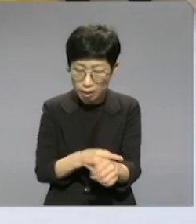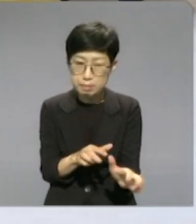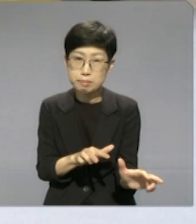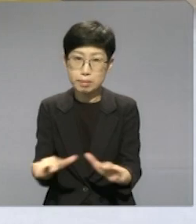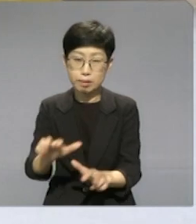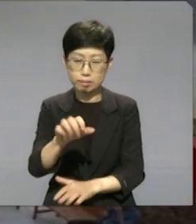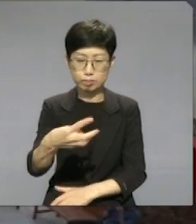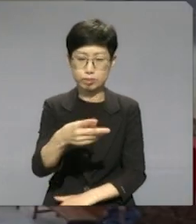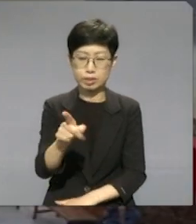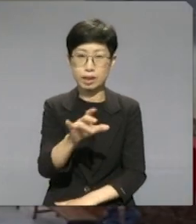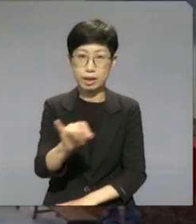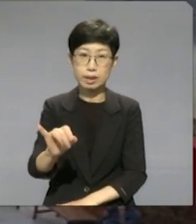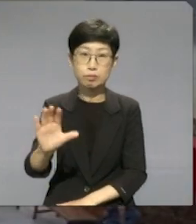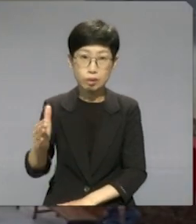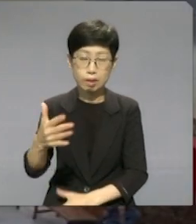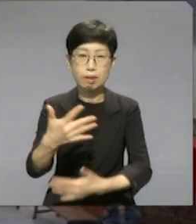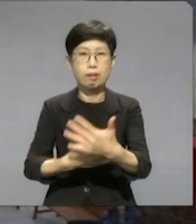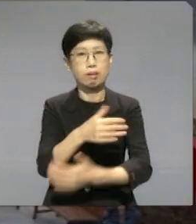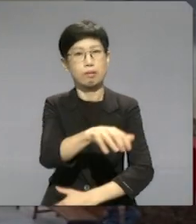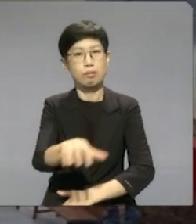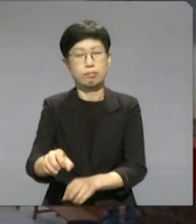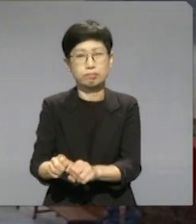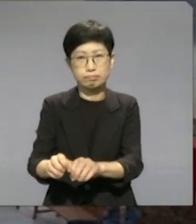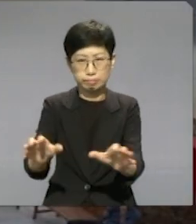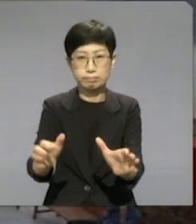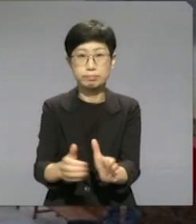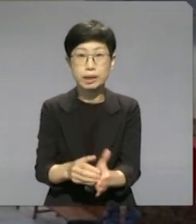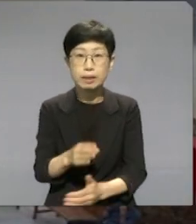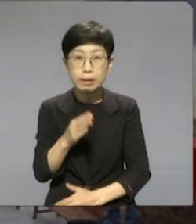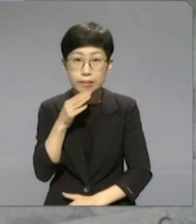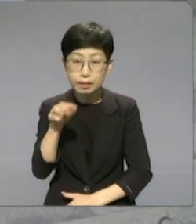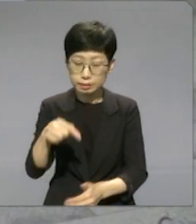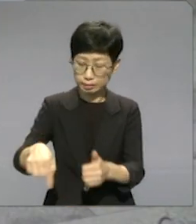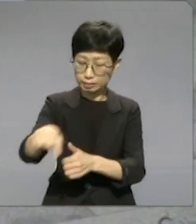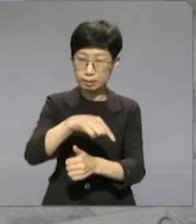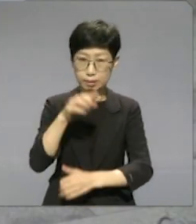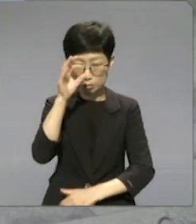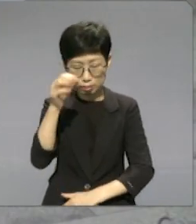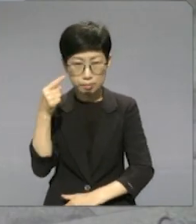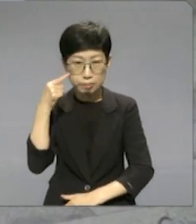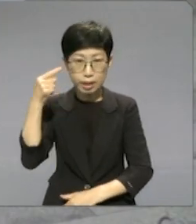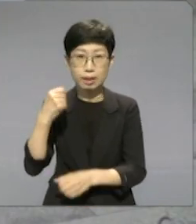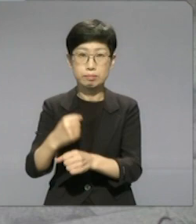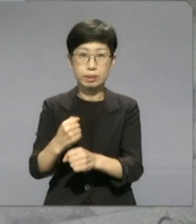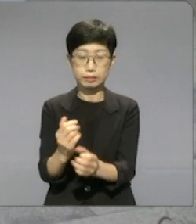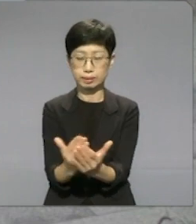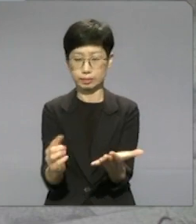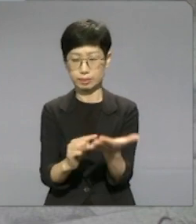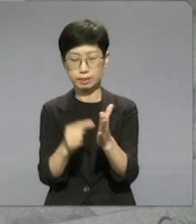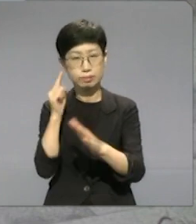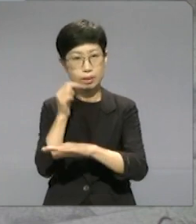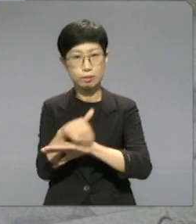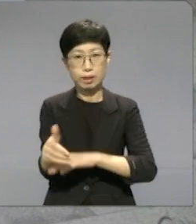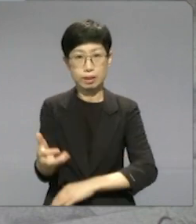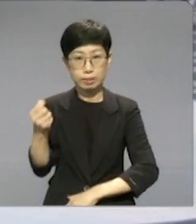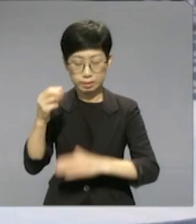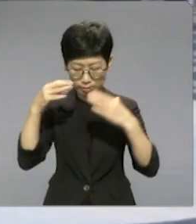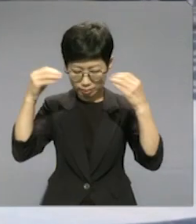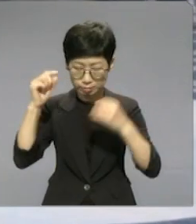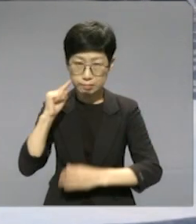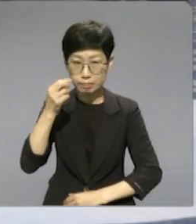익어버리는 영상이 곳곳에서 돌기도 했는데요 실제로 그 상황에서 영감을 받아 전시를 기획했다는 네덜란드